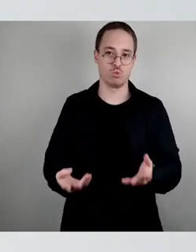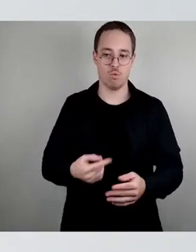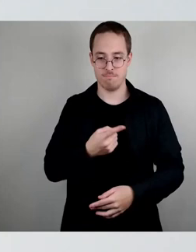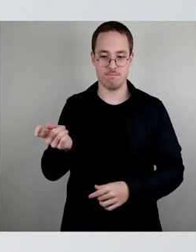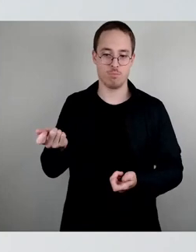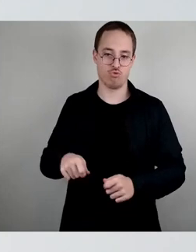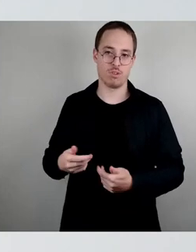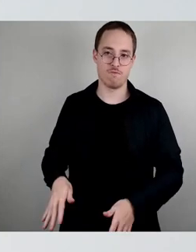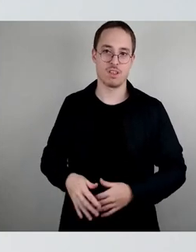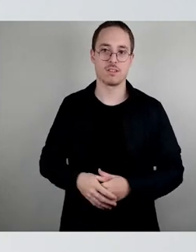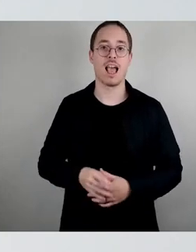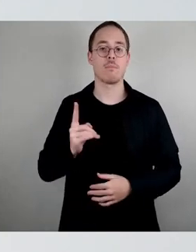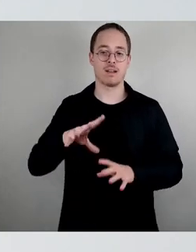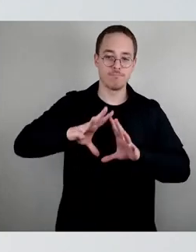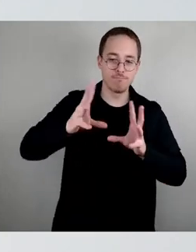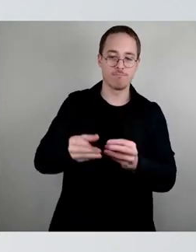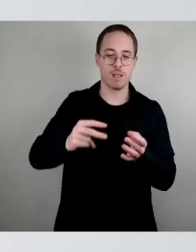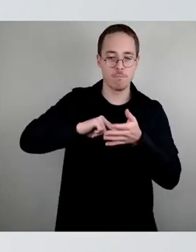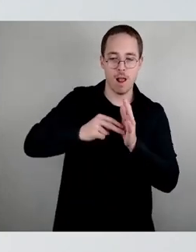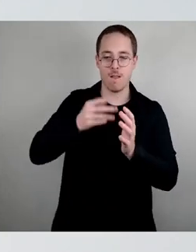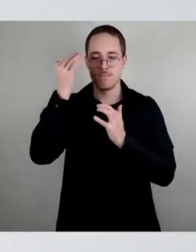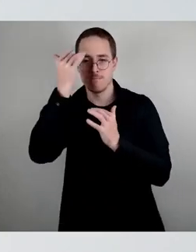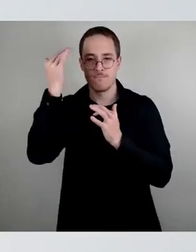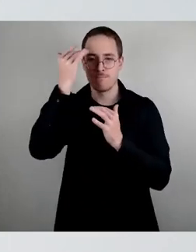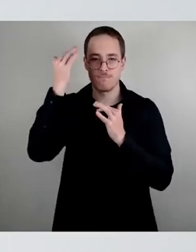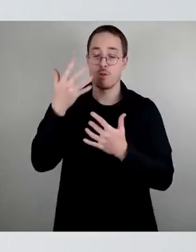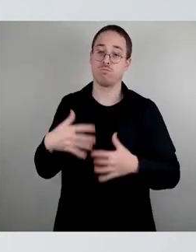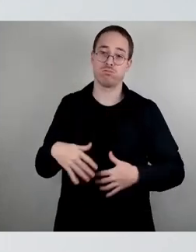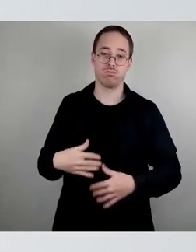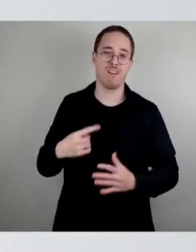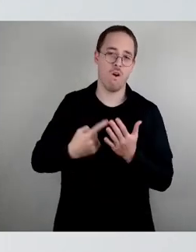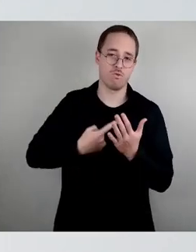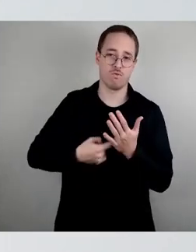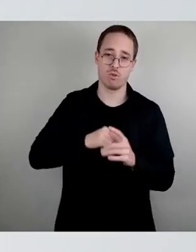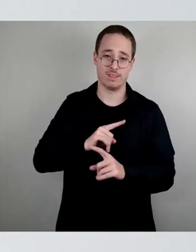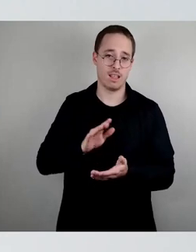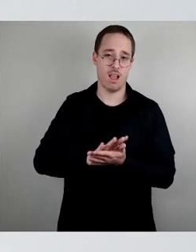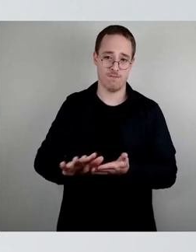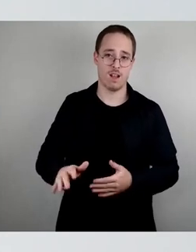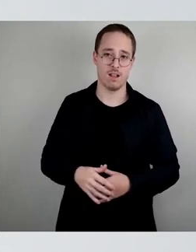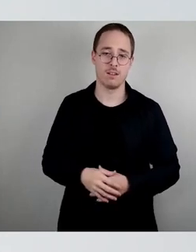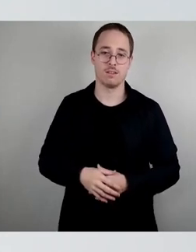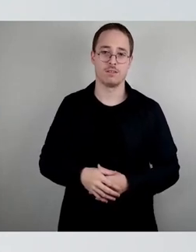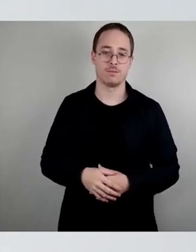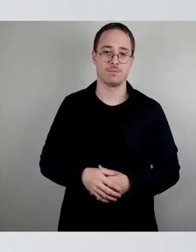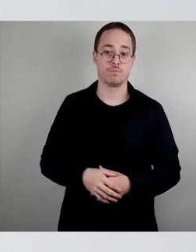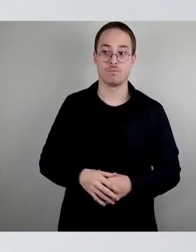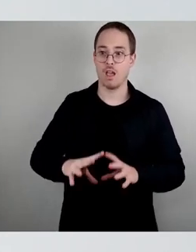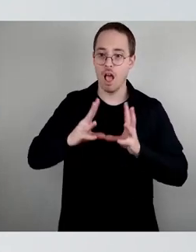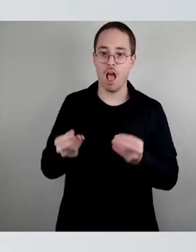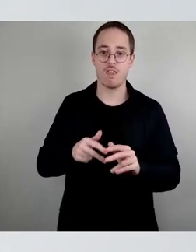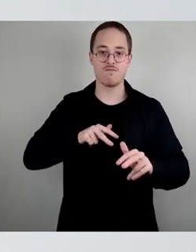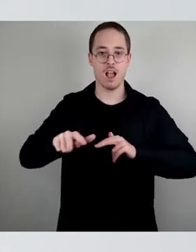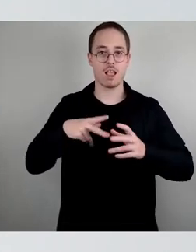weil wir haben auf dem Bereich rund 30.000 Fahrzeuge, wir haben alle Verkehrsmittel, die unterzubringen sind, die Platzansprüche